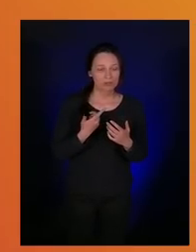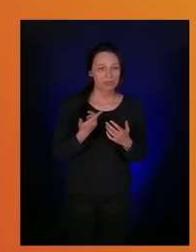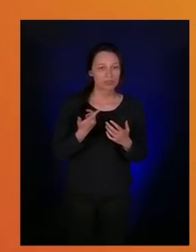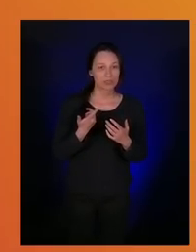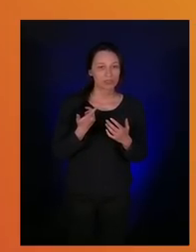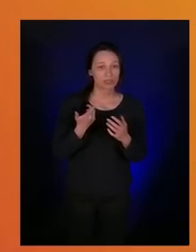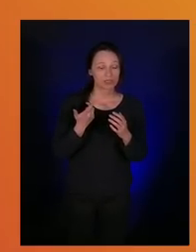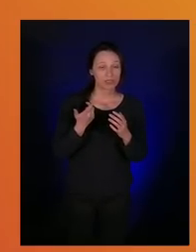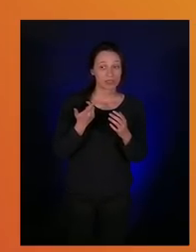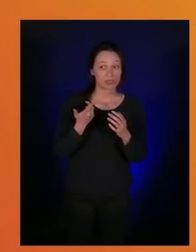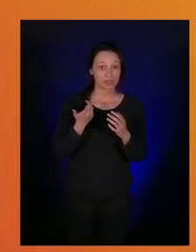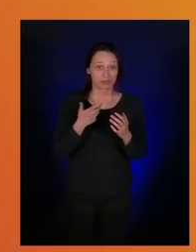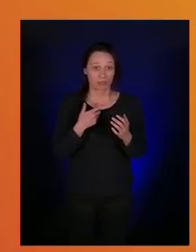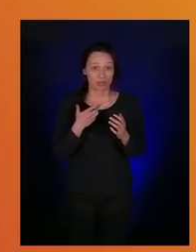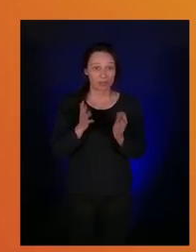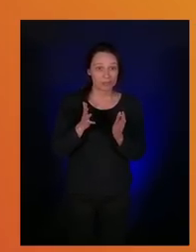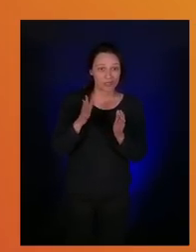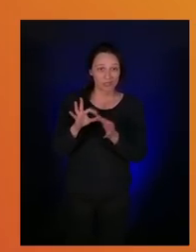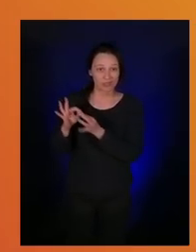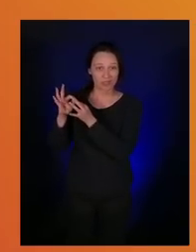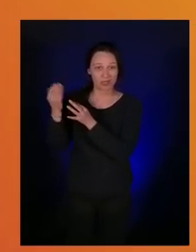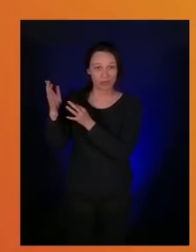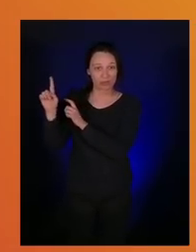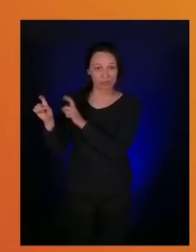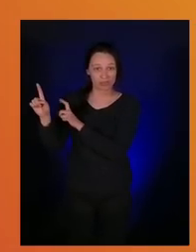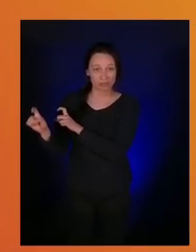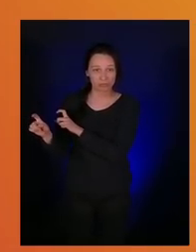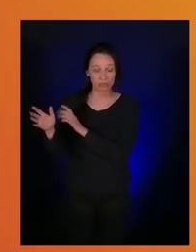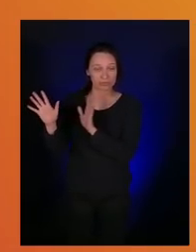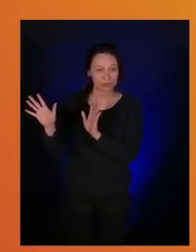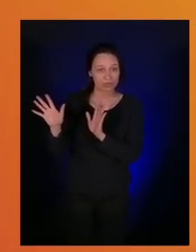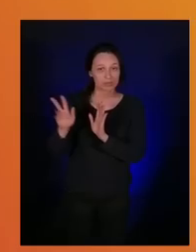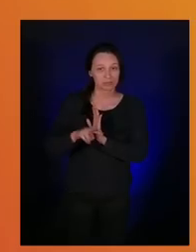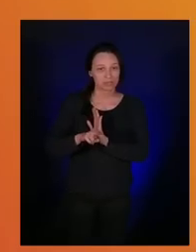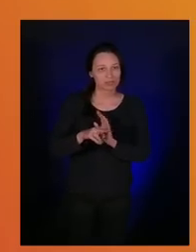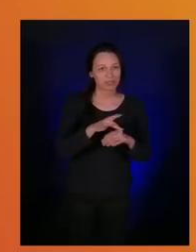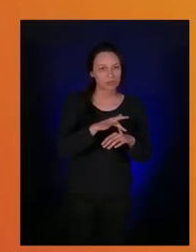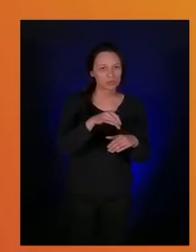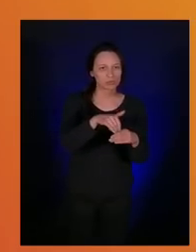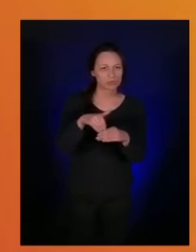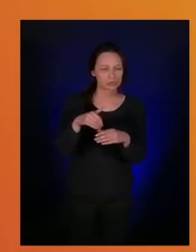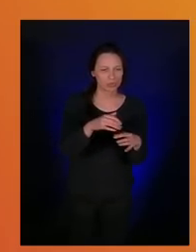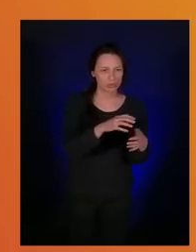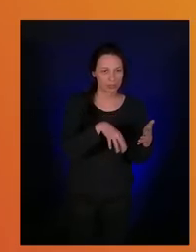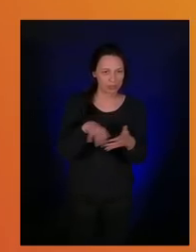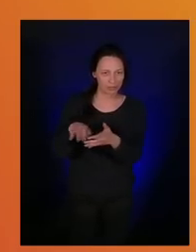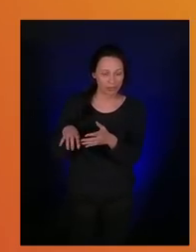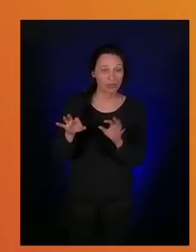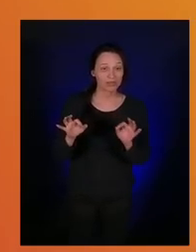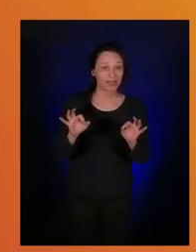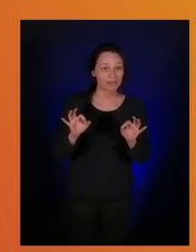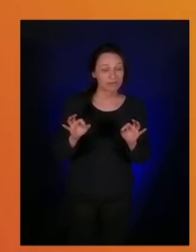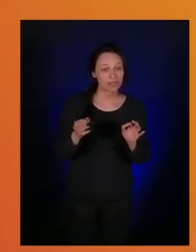à plusieurs interrogations, mais ça a été abordé dans les différents rapports de façon transverse, sur le niveau moyen des cotisations et sur